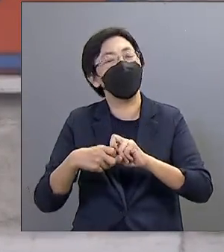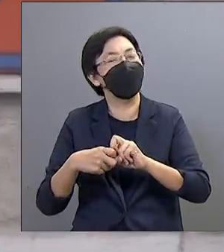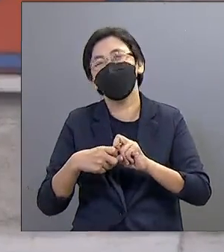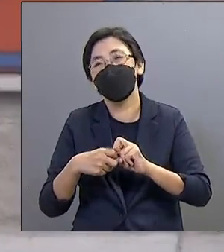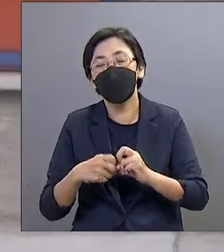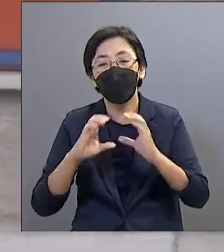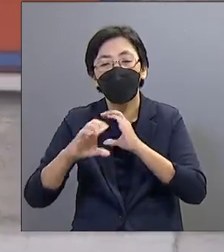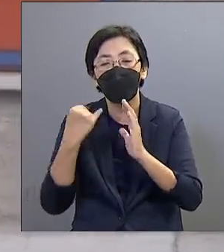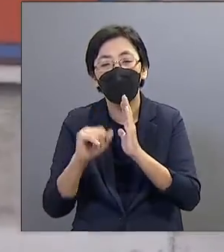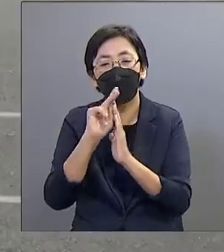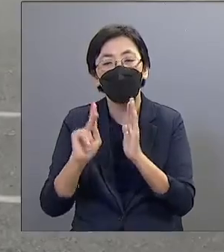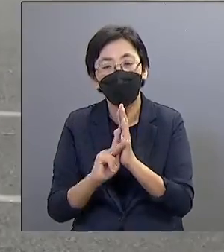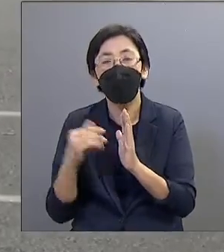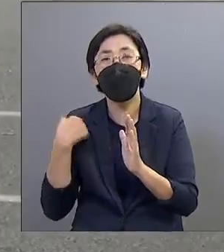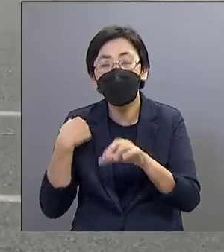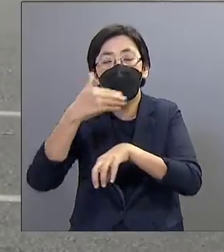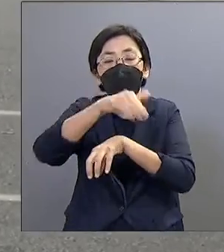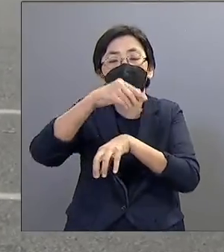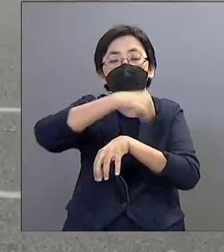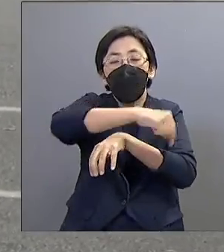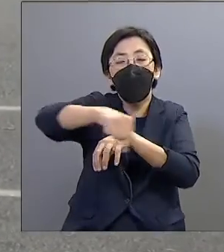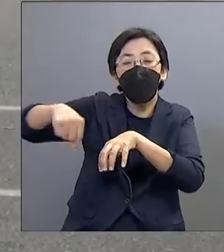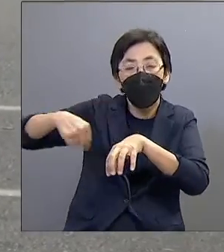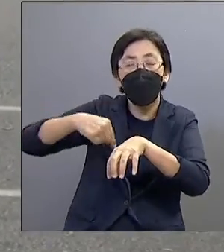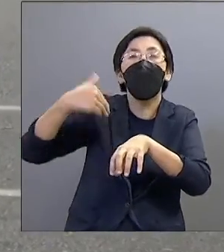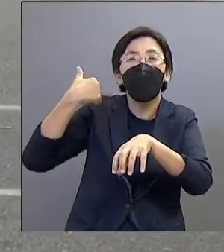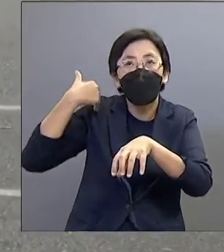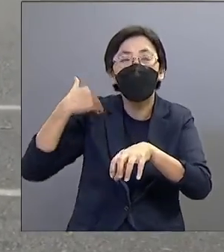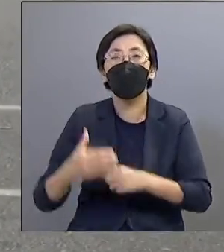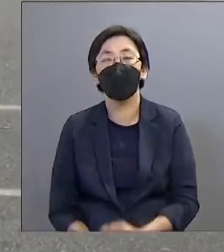ผู้สื่อข่าวบอกว่าก็ยังตั้งอยู่โดยรอบสถานีขนส่งผู้โดยสารหาดใหญ่อยู่แบบนี้ล่ะค่ะ